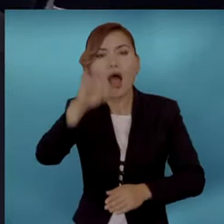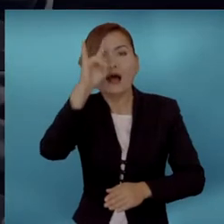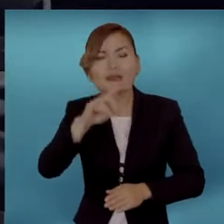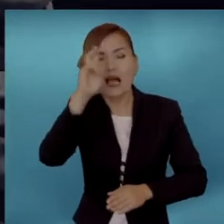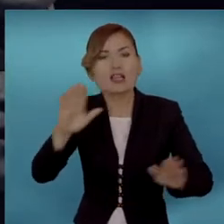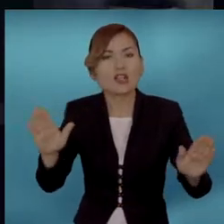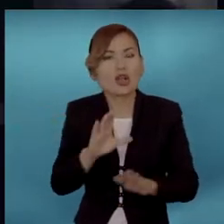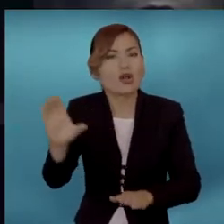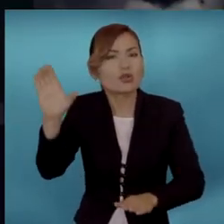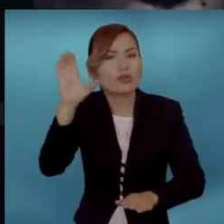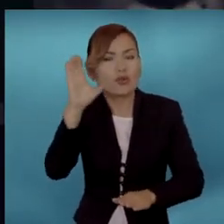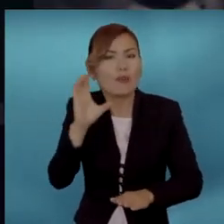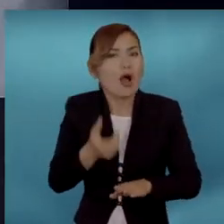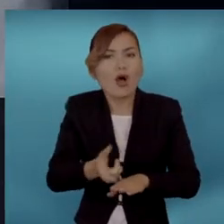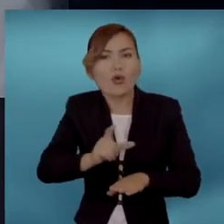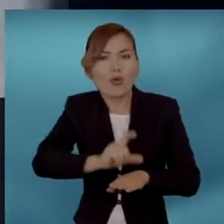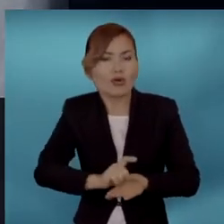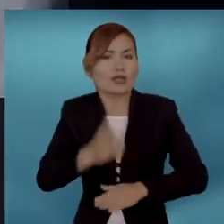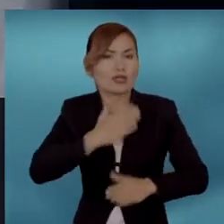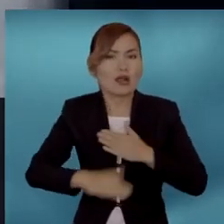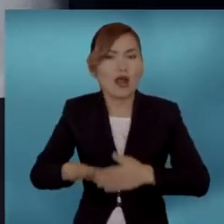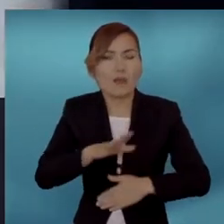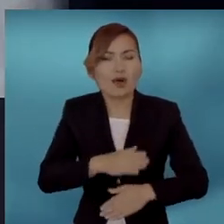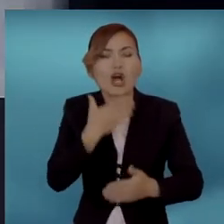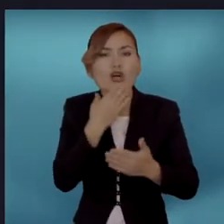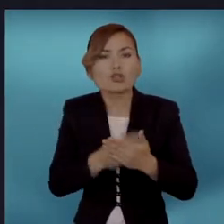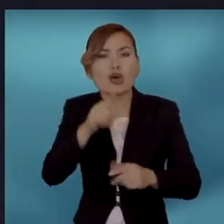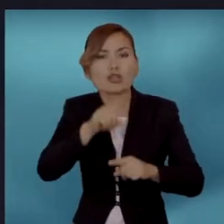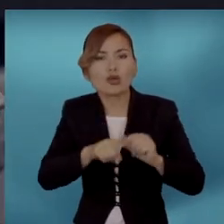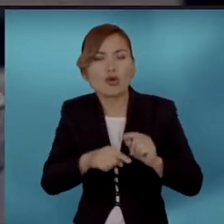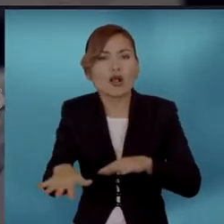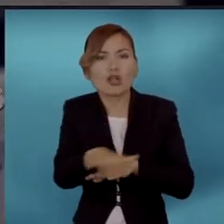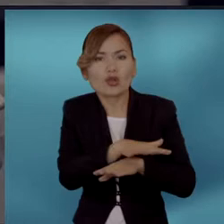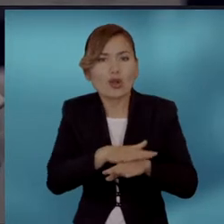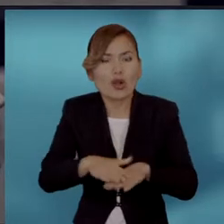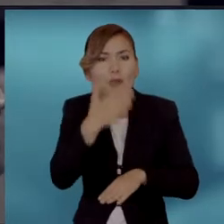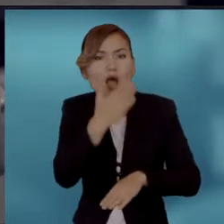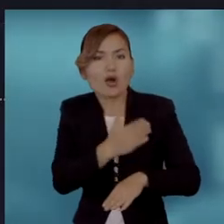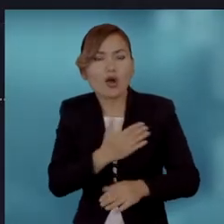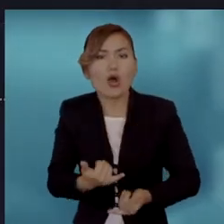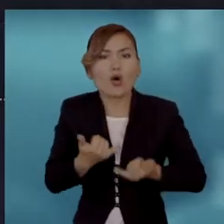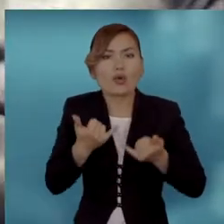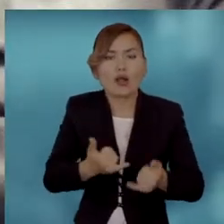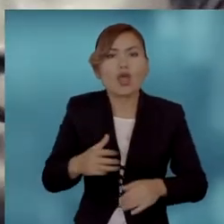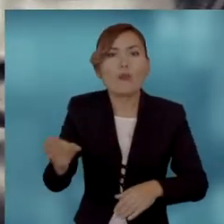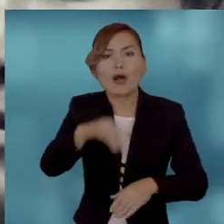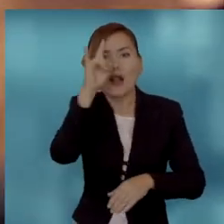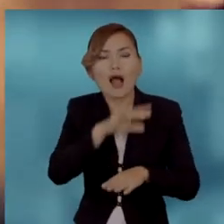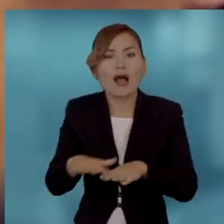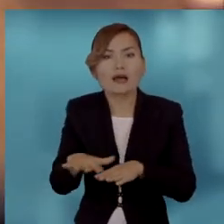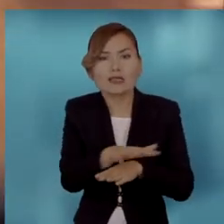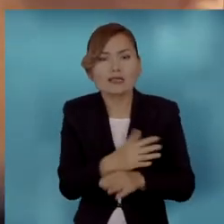сәтте туған елінің бір бөлшегі екенін және бұл жеңістің бүкіл Қазақстанға ортақ екендігін сезінеді.